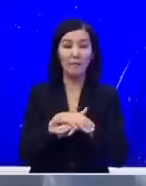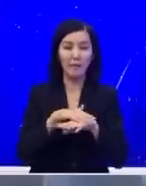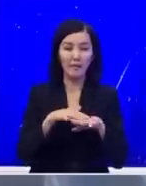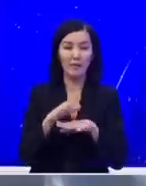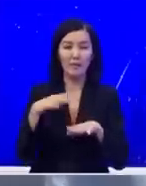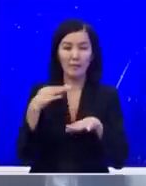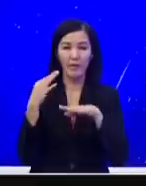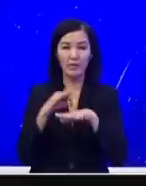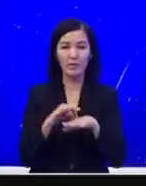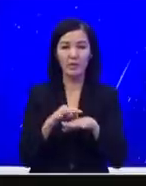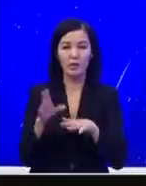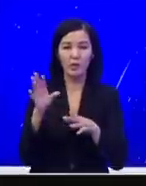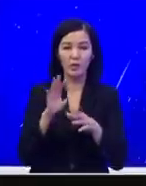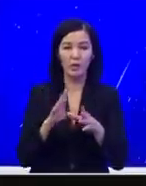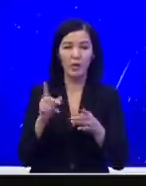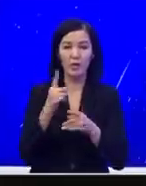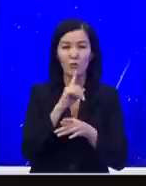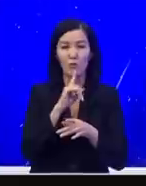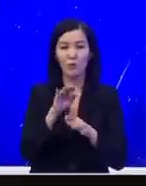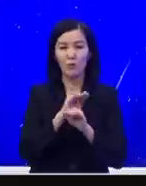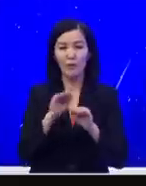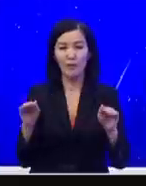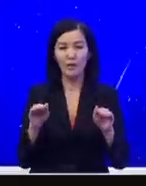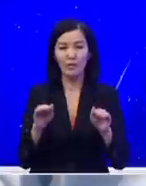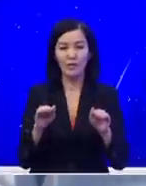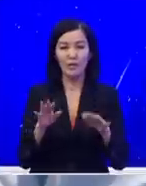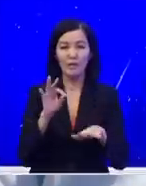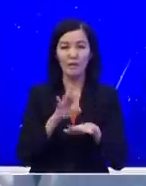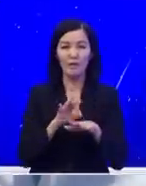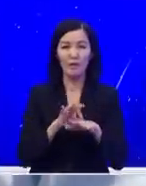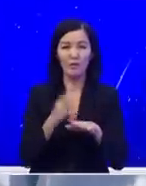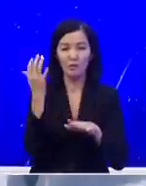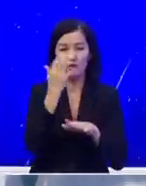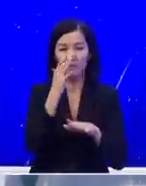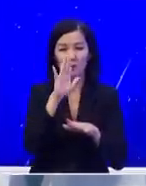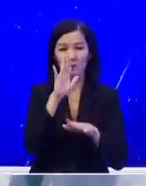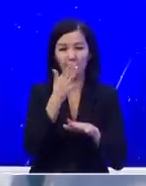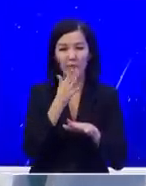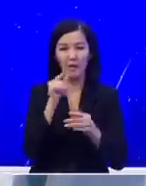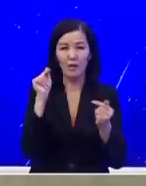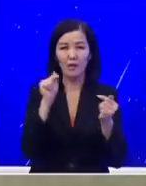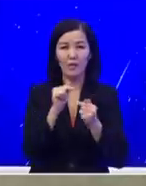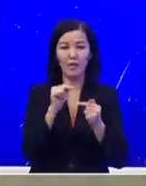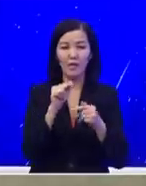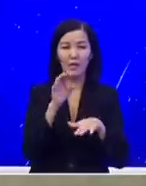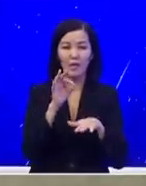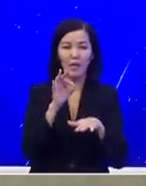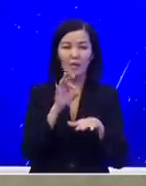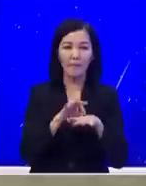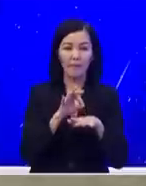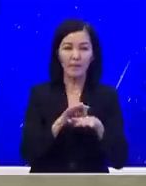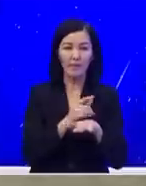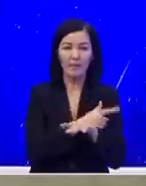Минута молчания еще раз напомнила всем нам, что вирус – невидимый враг, и бороться с ним должны не только люди в белых халатах, но и каждый из